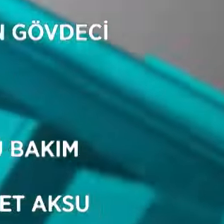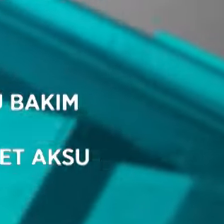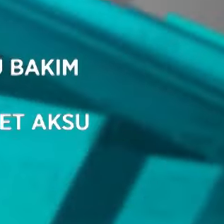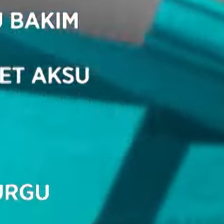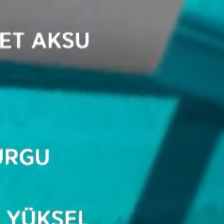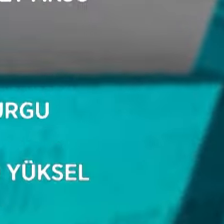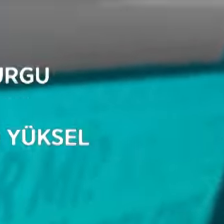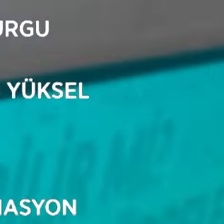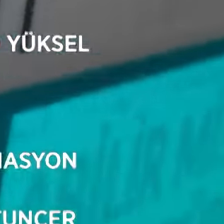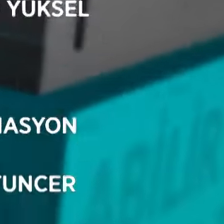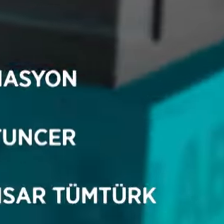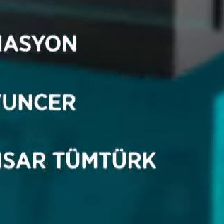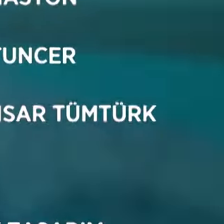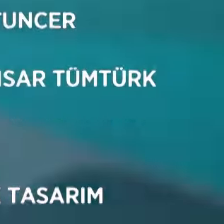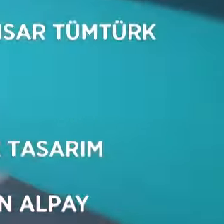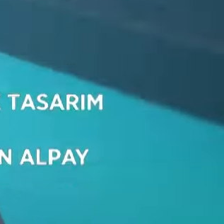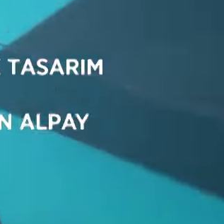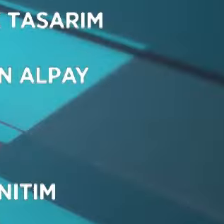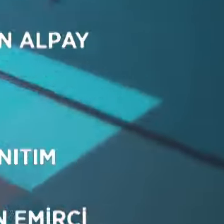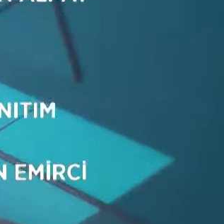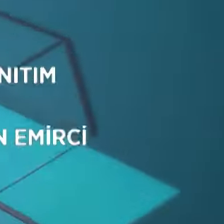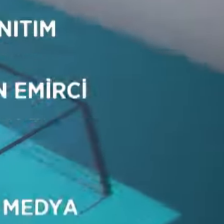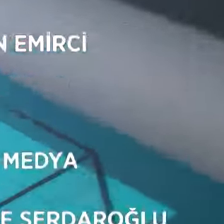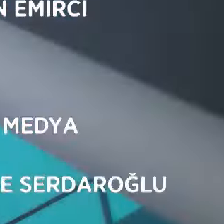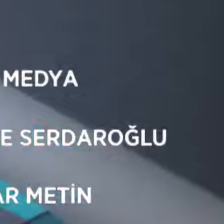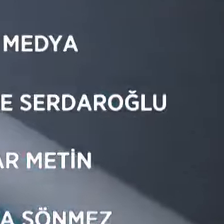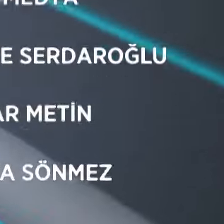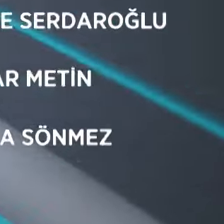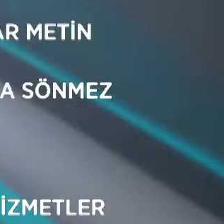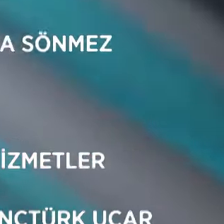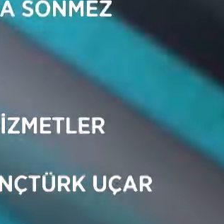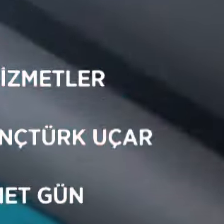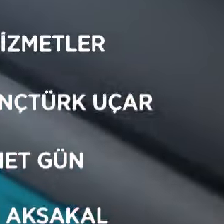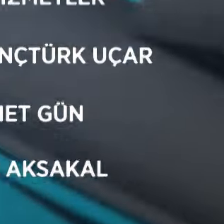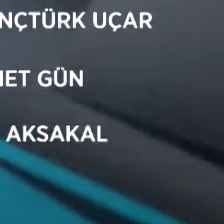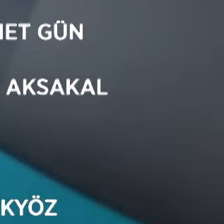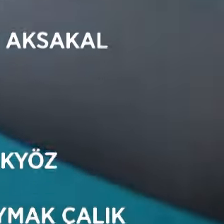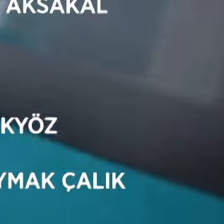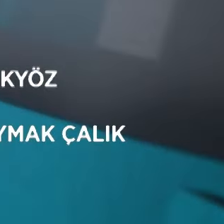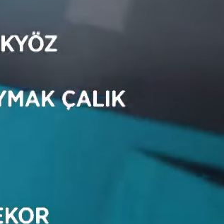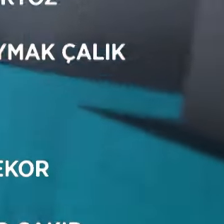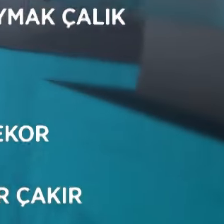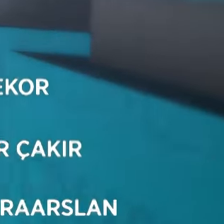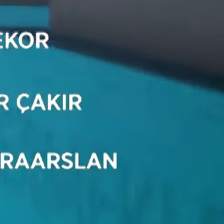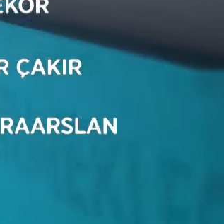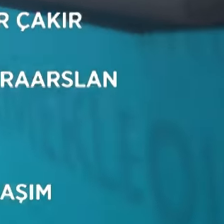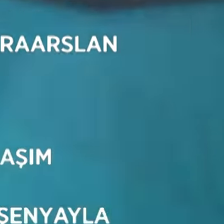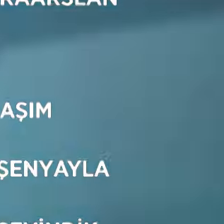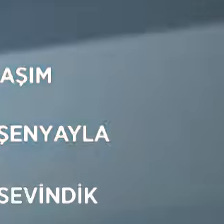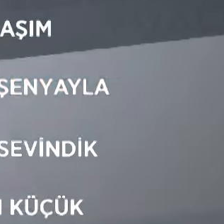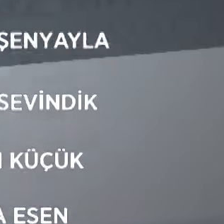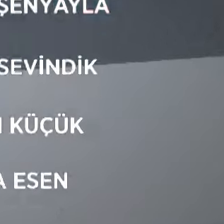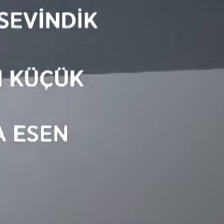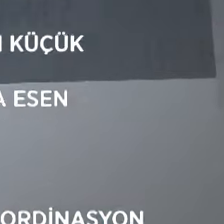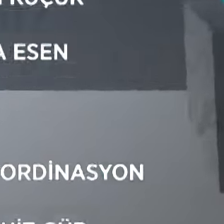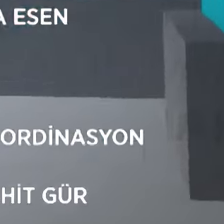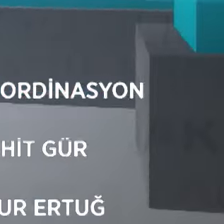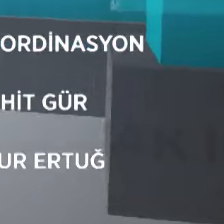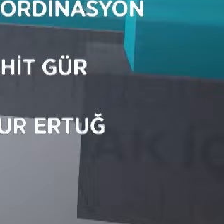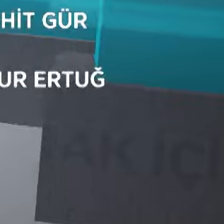Rüşü farz mıdır, vacip midir? Herhalde orasını bozan bir hanımefendi bu. Dinimizde zorlama var mı? Hangi kişilere kurban bir